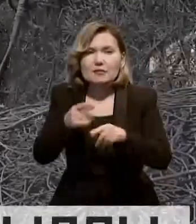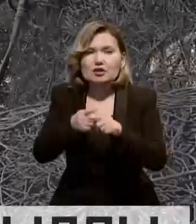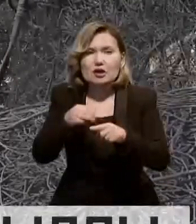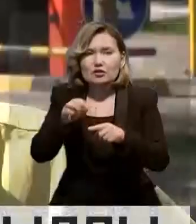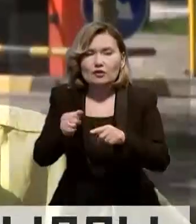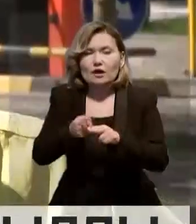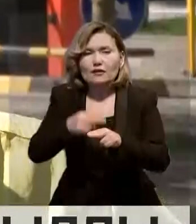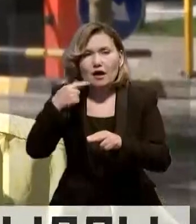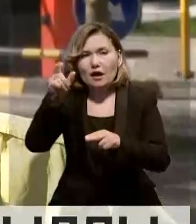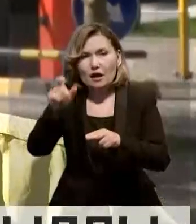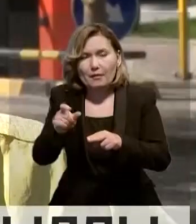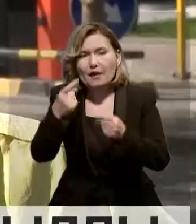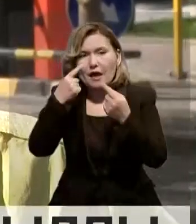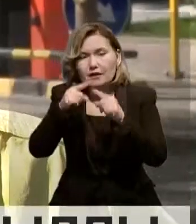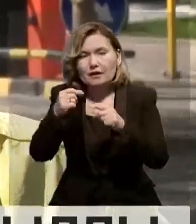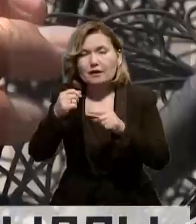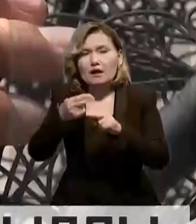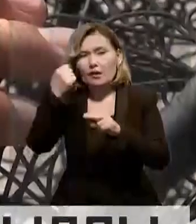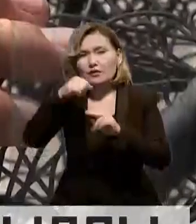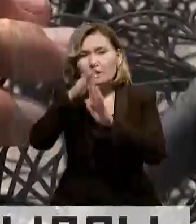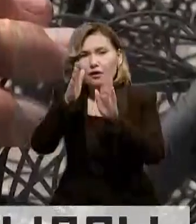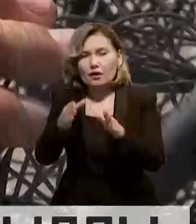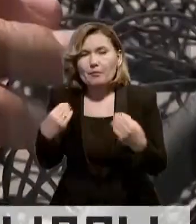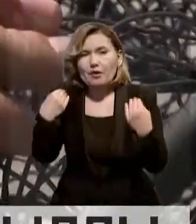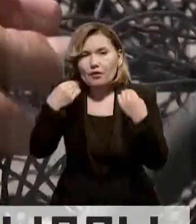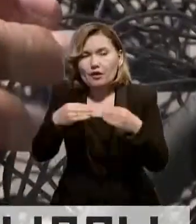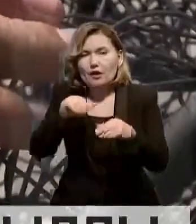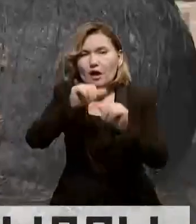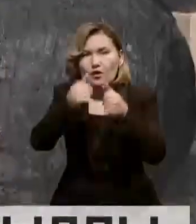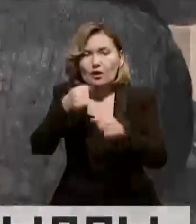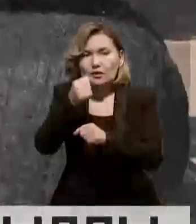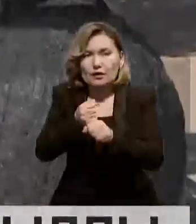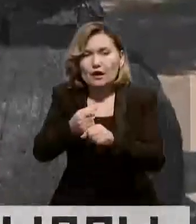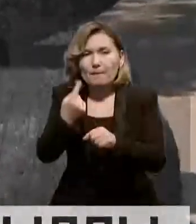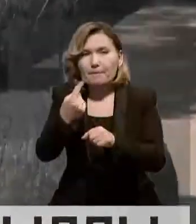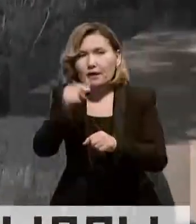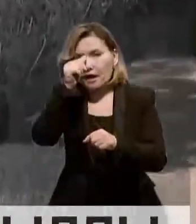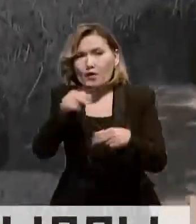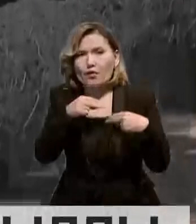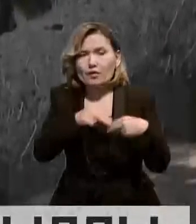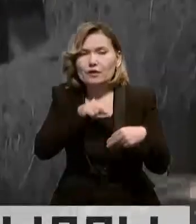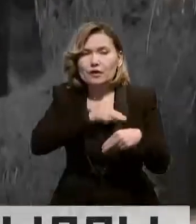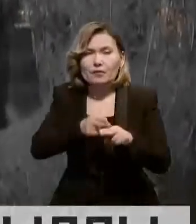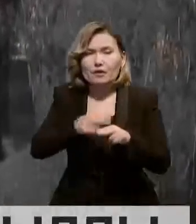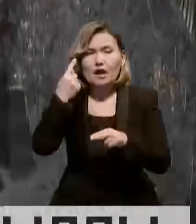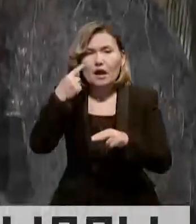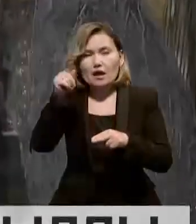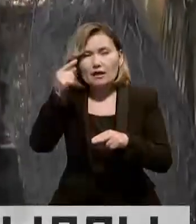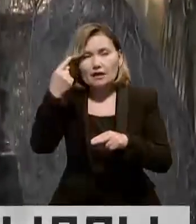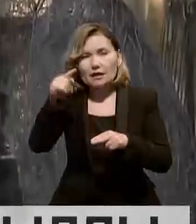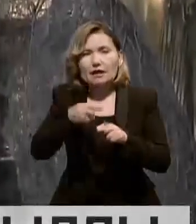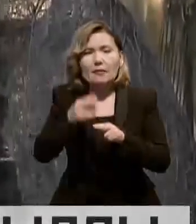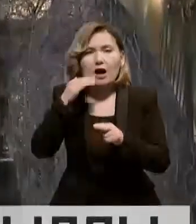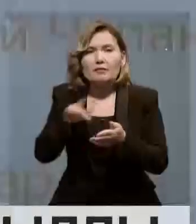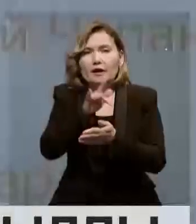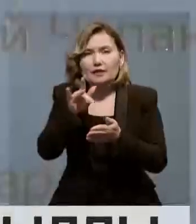авторлық техникамен жасалған мүсінге суретші бір ай уақытын жұмсапты. Сырлыбек Бекбутаевтың шығармашылық идеясын жүзеге асыруға Алматы